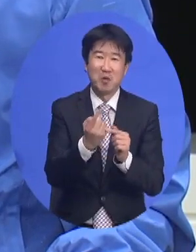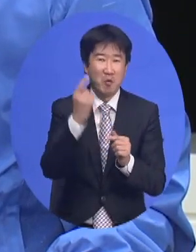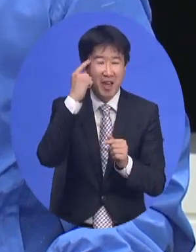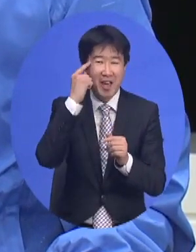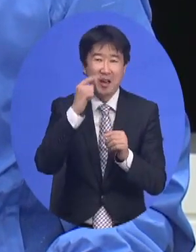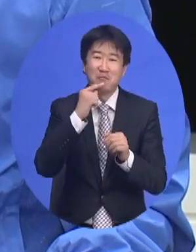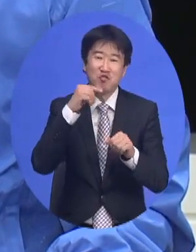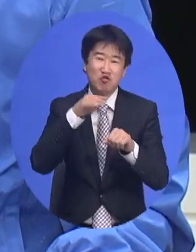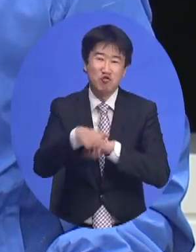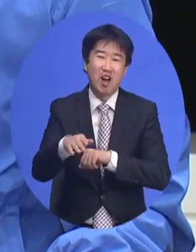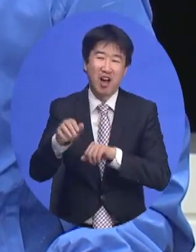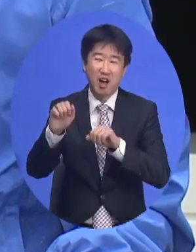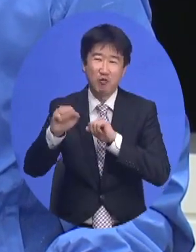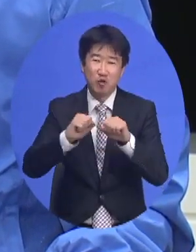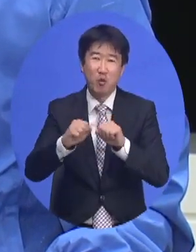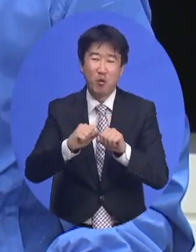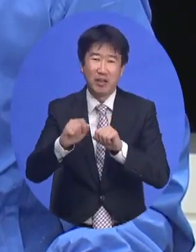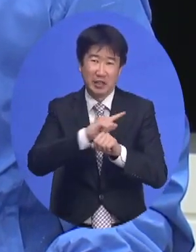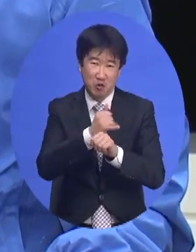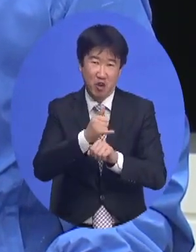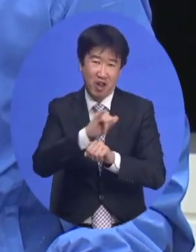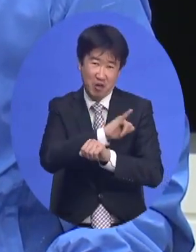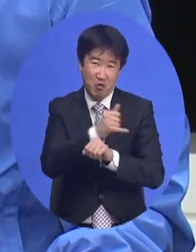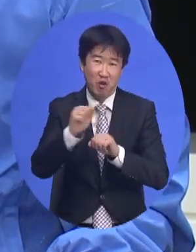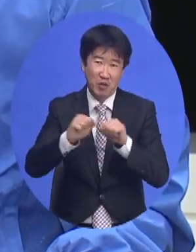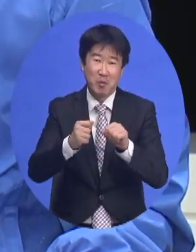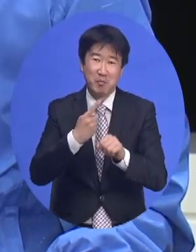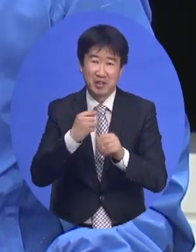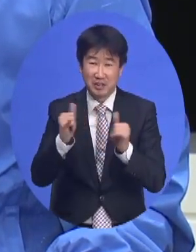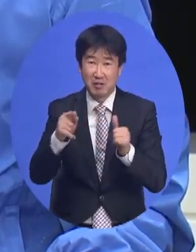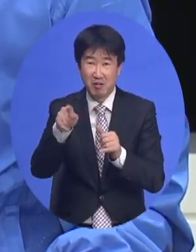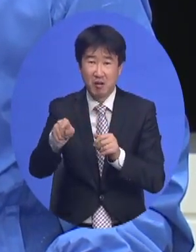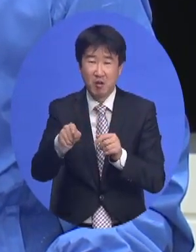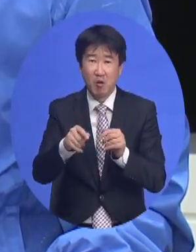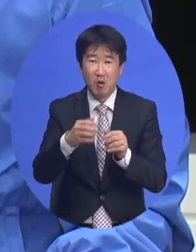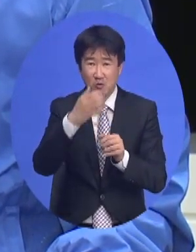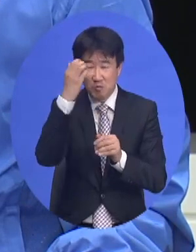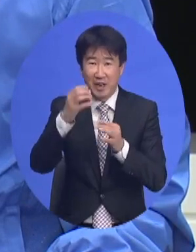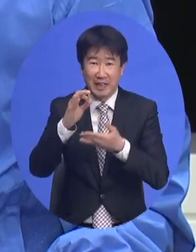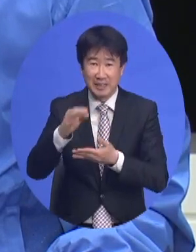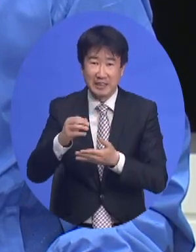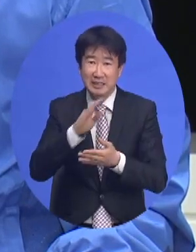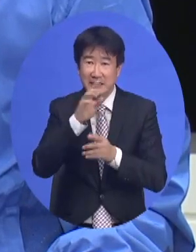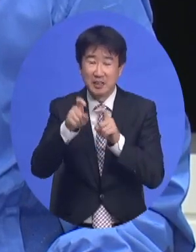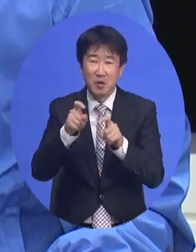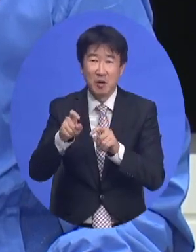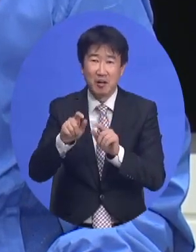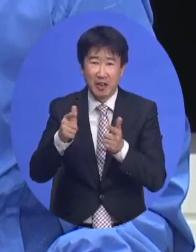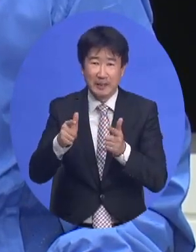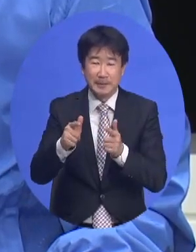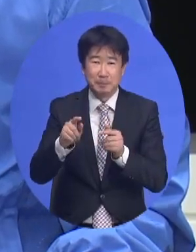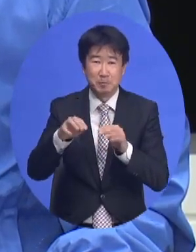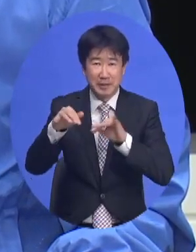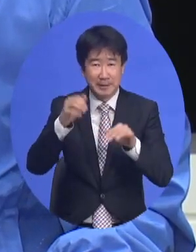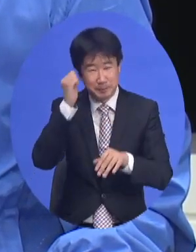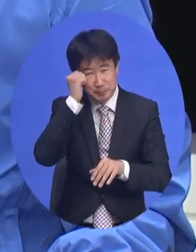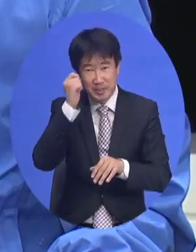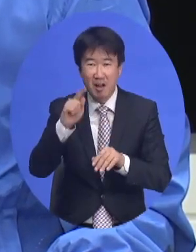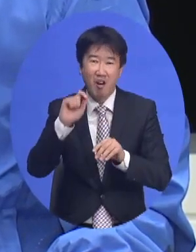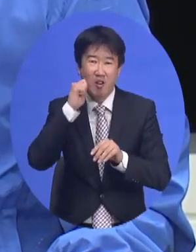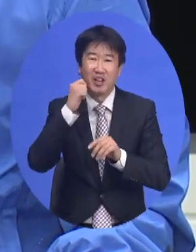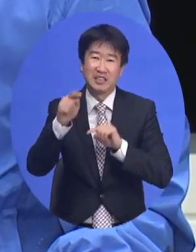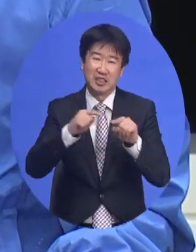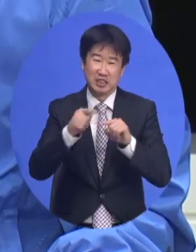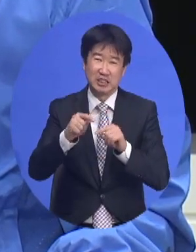그렇게 해오셨던 예. 그 꿈과 가치를 실현시켜 보려고 예. 풍찬 노숙, 예. 어려운